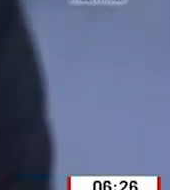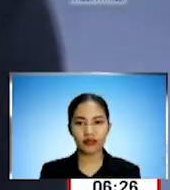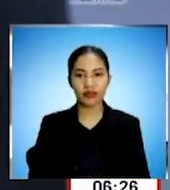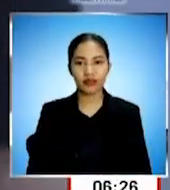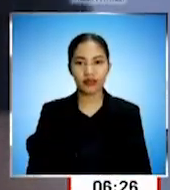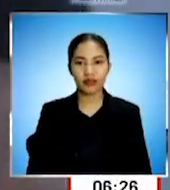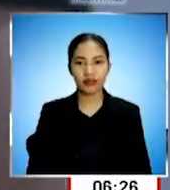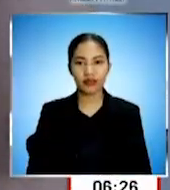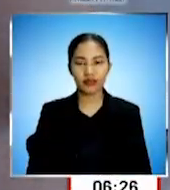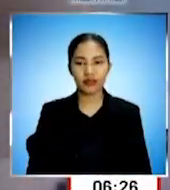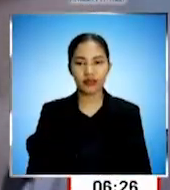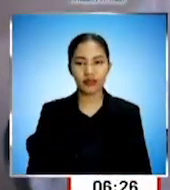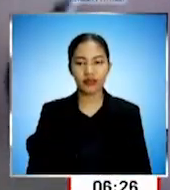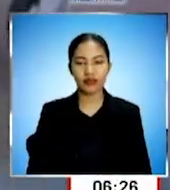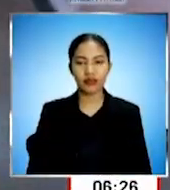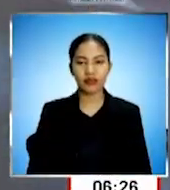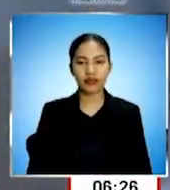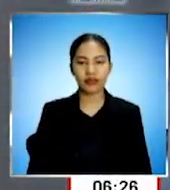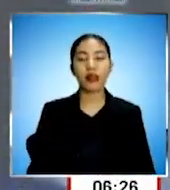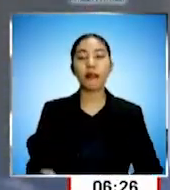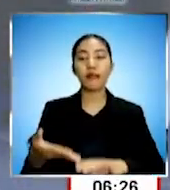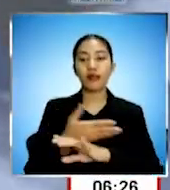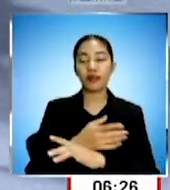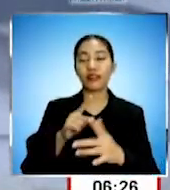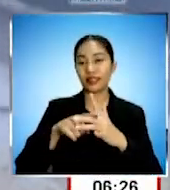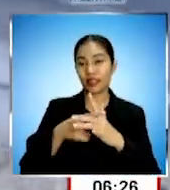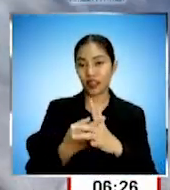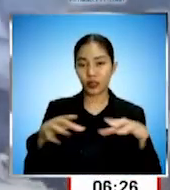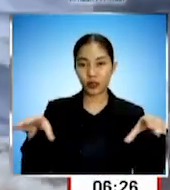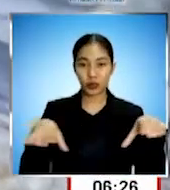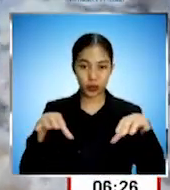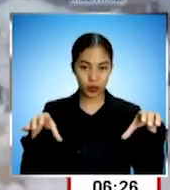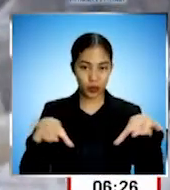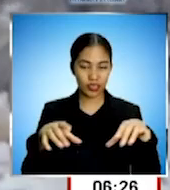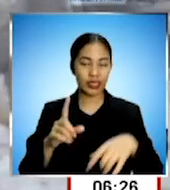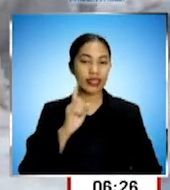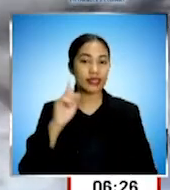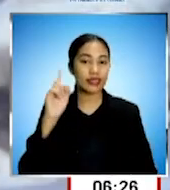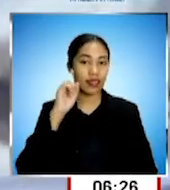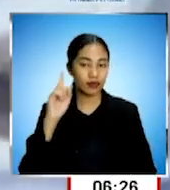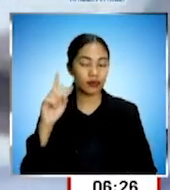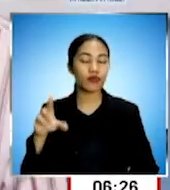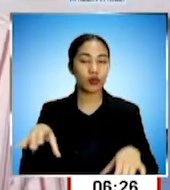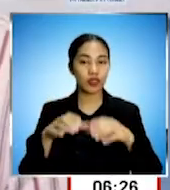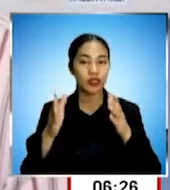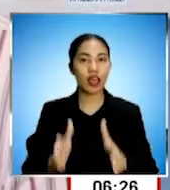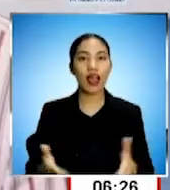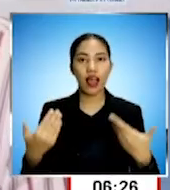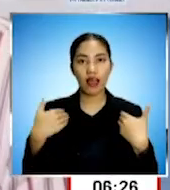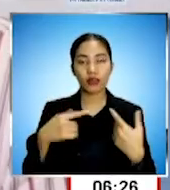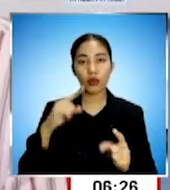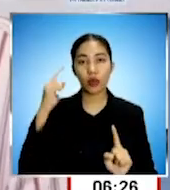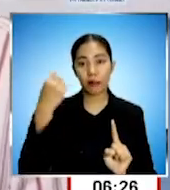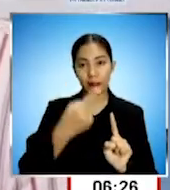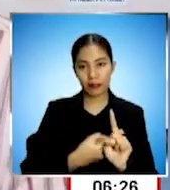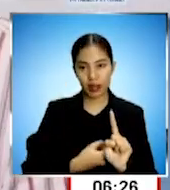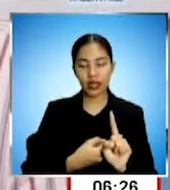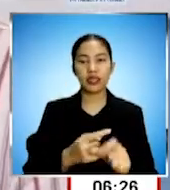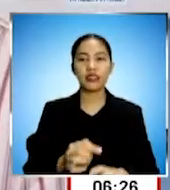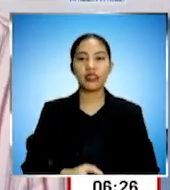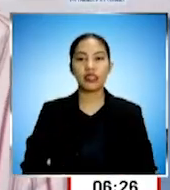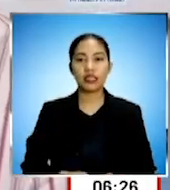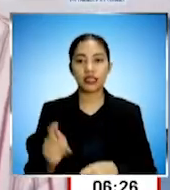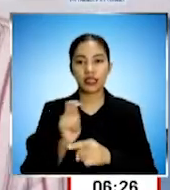Bago makapagsimula sa trabaho ang kanilang deaf partners, they go through a one-month salary training. So, tinitrain namin sila sa